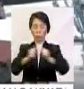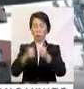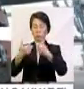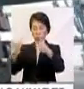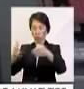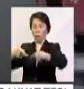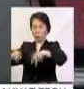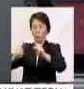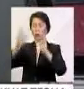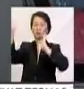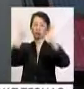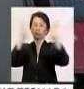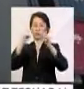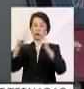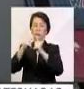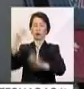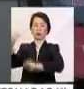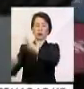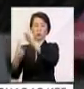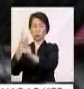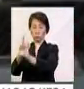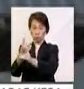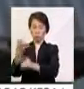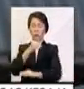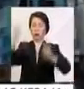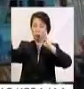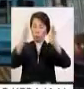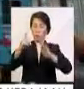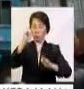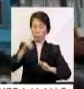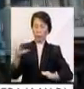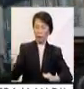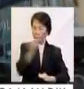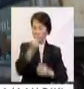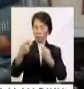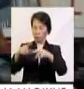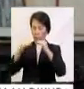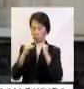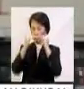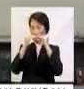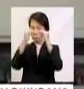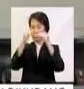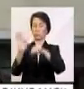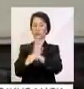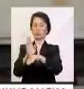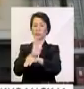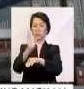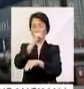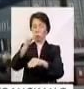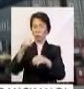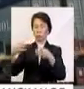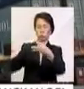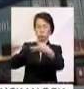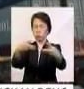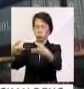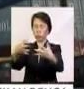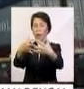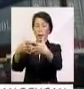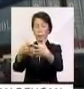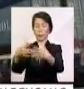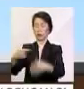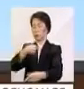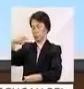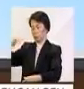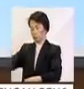membuka peluang Malaysia kepada dunia. Selain itu, Malaysia perlu merebut peluang melonjak perdagangan berikutan Perang Perdagangan Amerika Syarikat